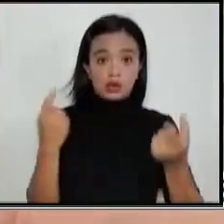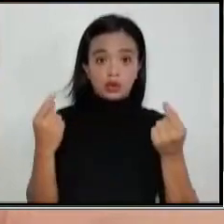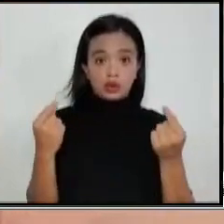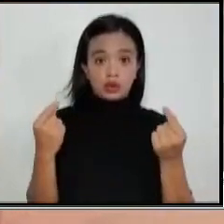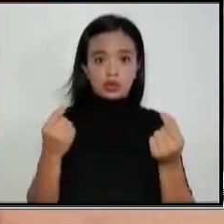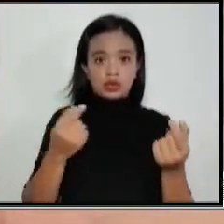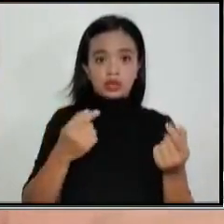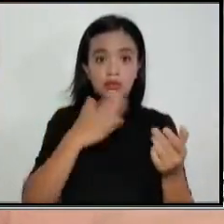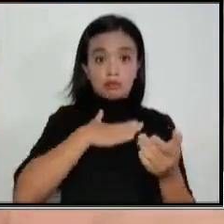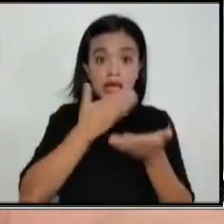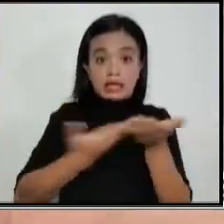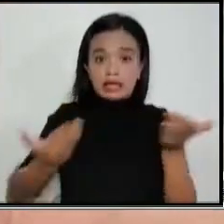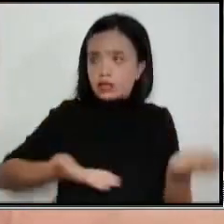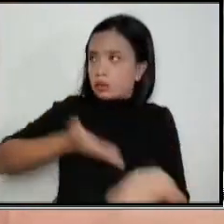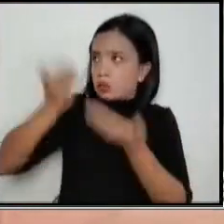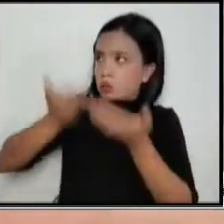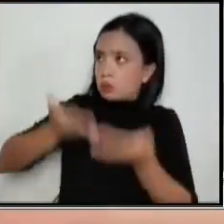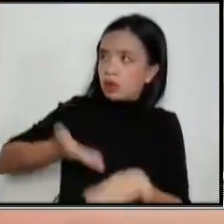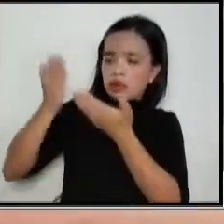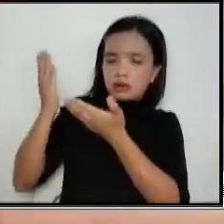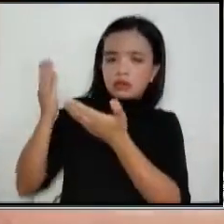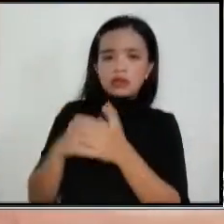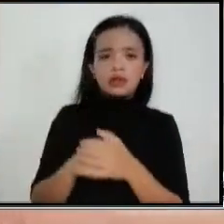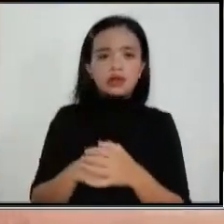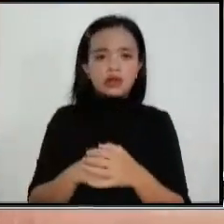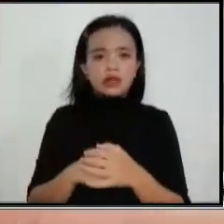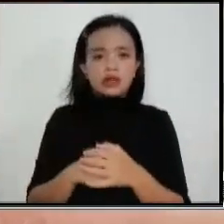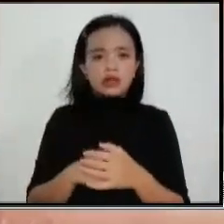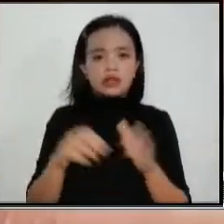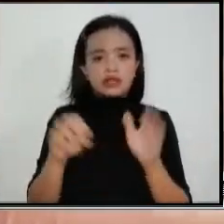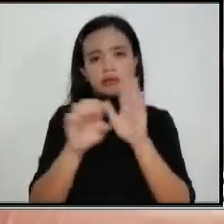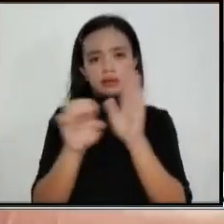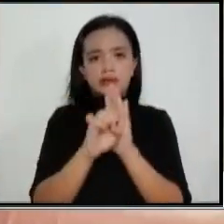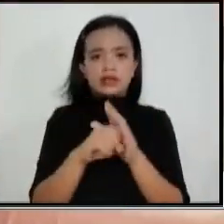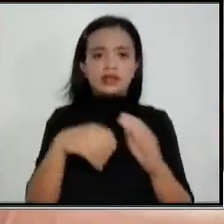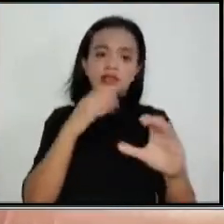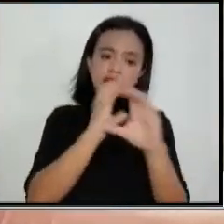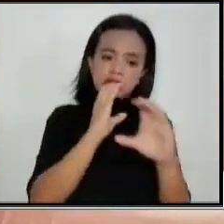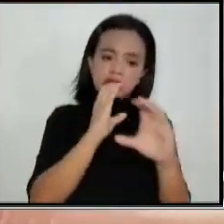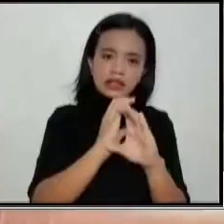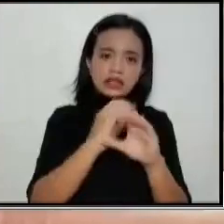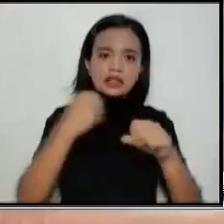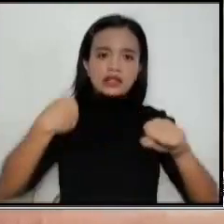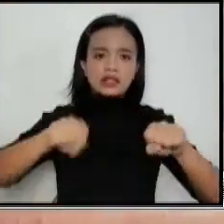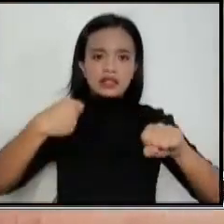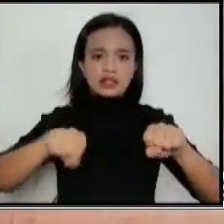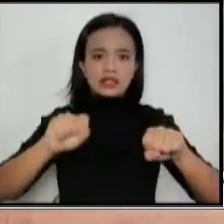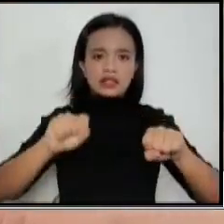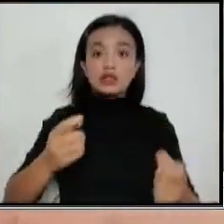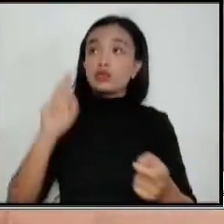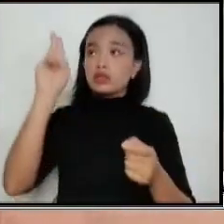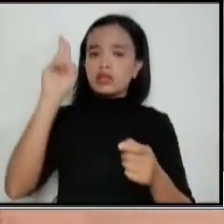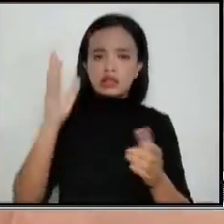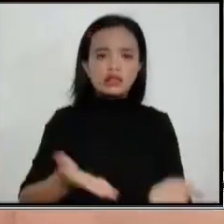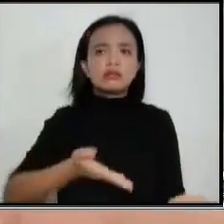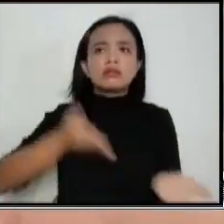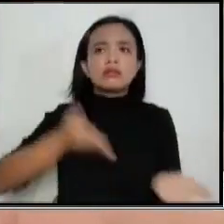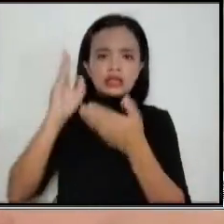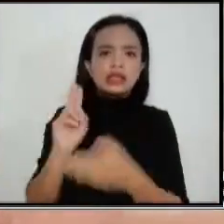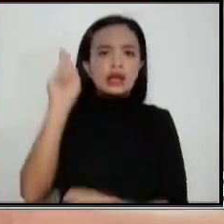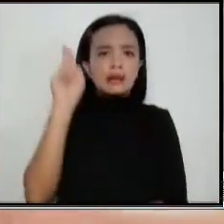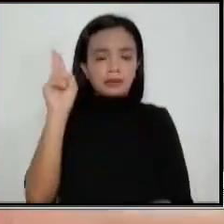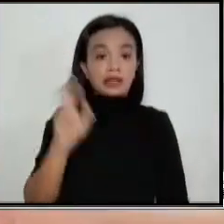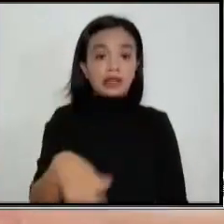ko. Yung ibang may sasakyan o motor, inaakyat ko na doon sa itaas. Yun, yung